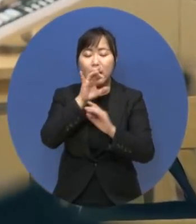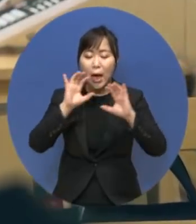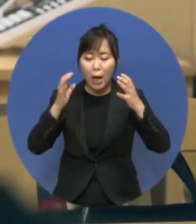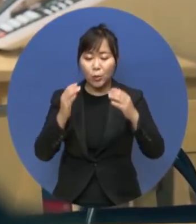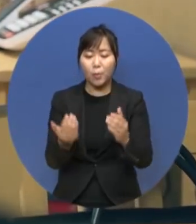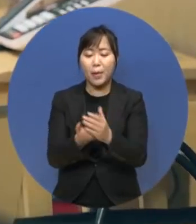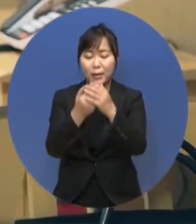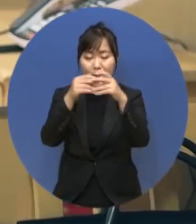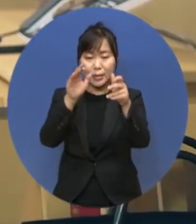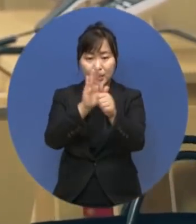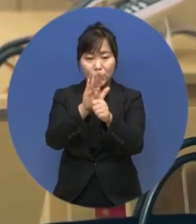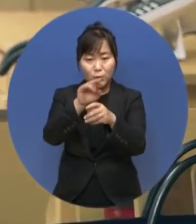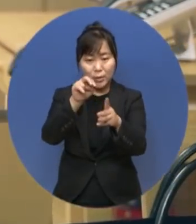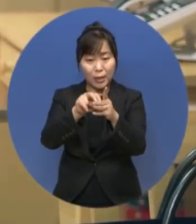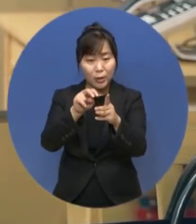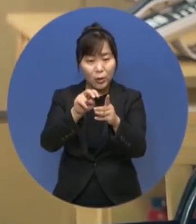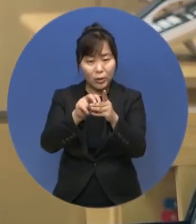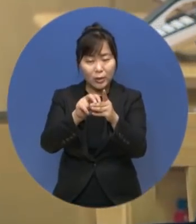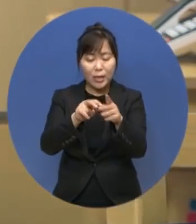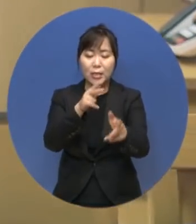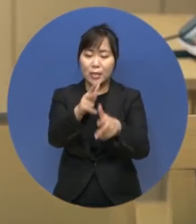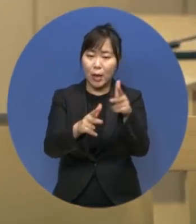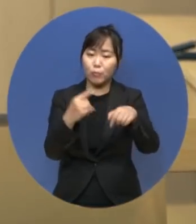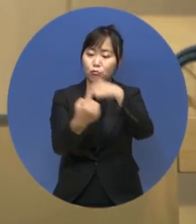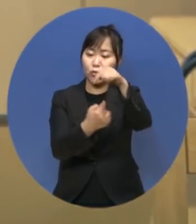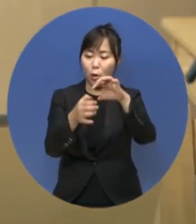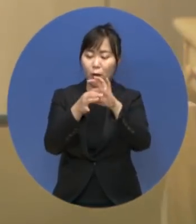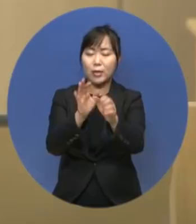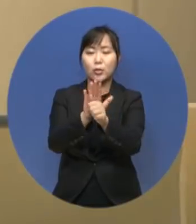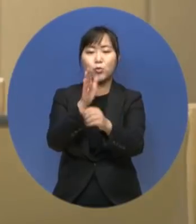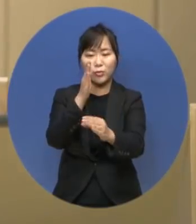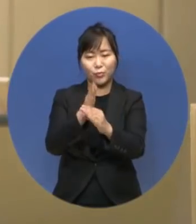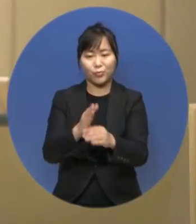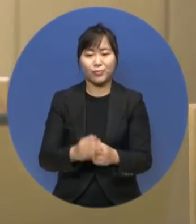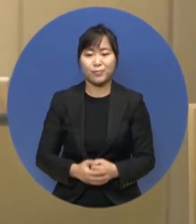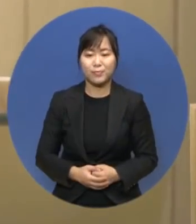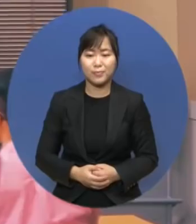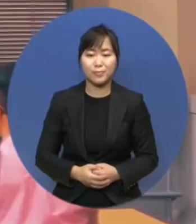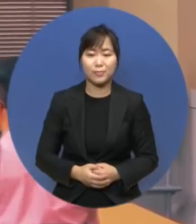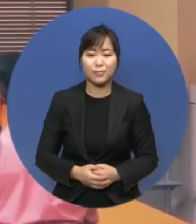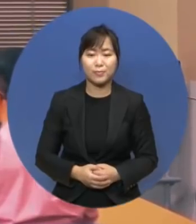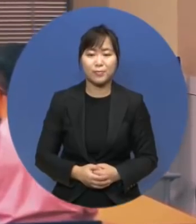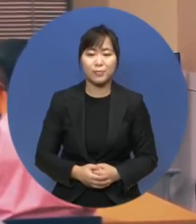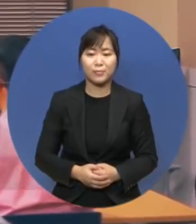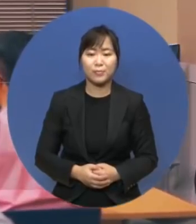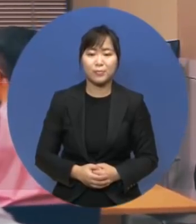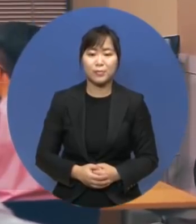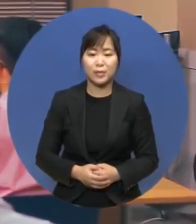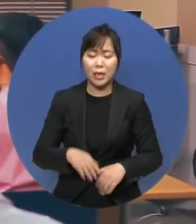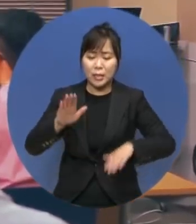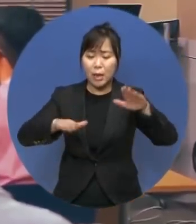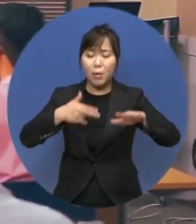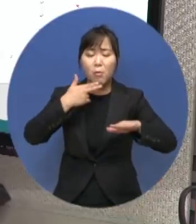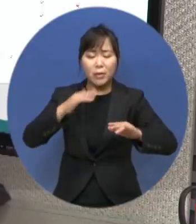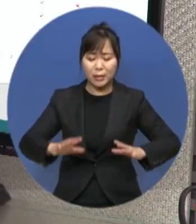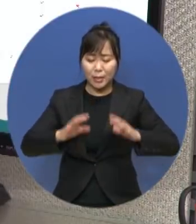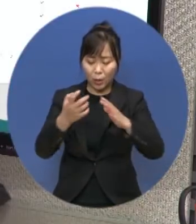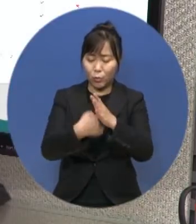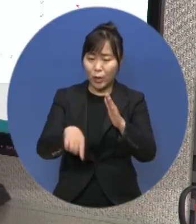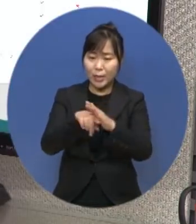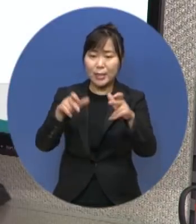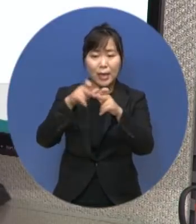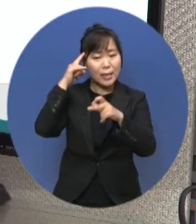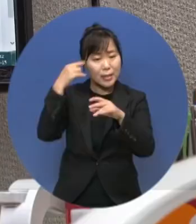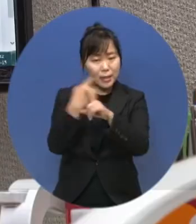중앙장애아동 발달장애인 지원센터는 사업 및 운영에 대한 지원을 하고 있습니다. 차별 없는 세상을 위한